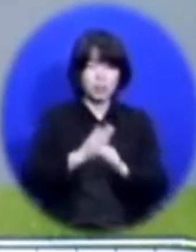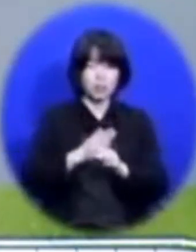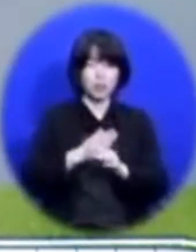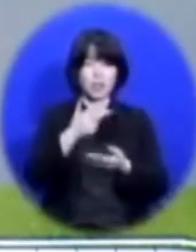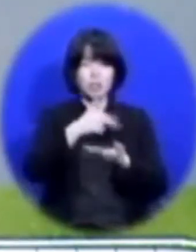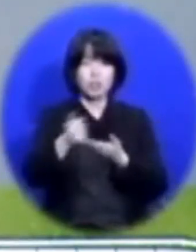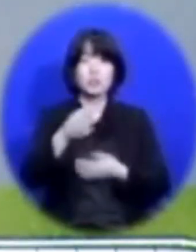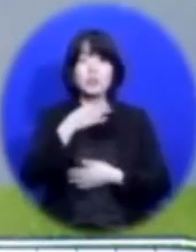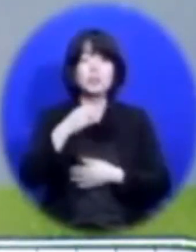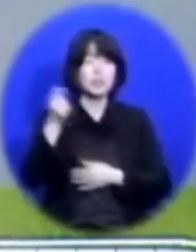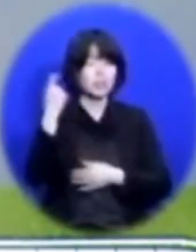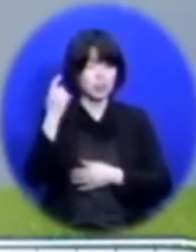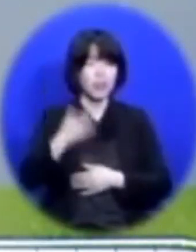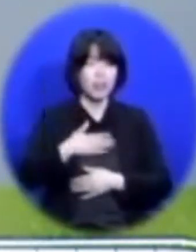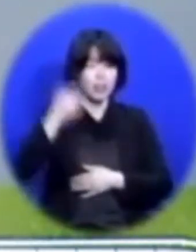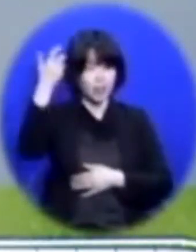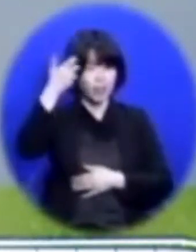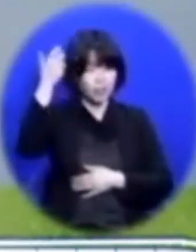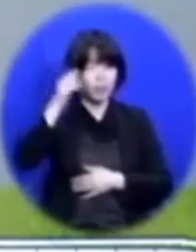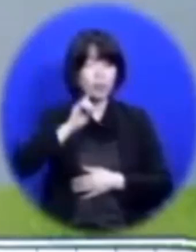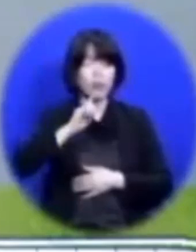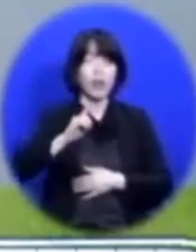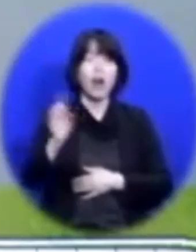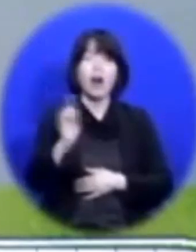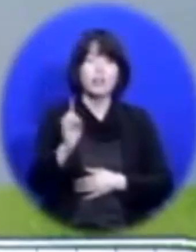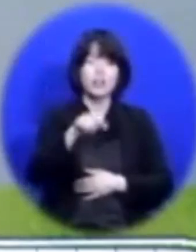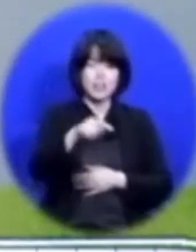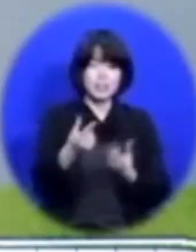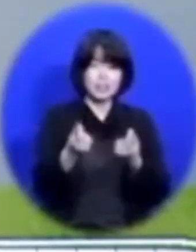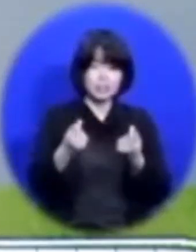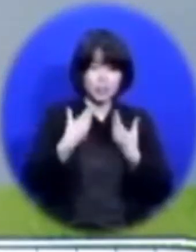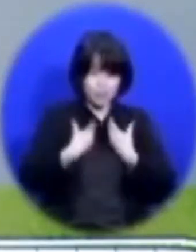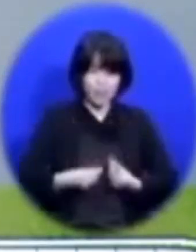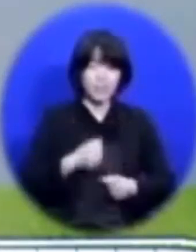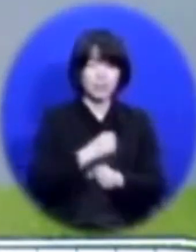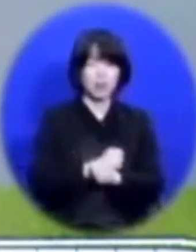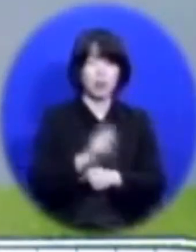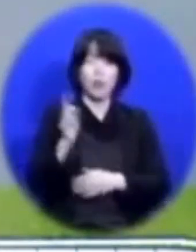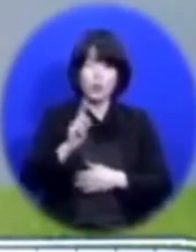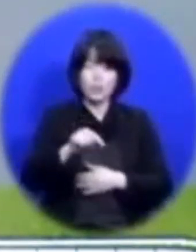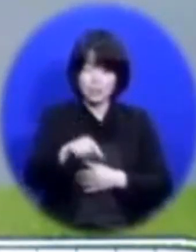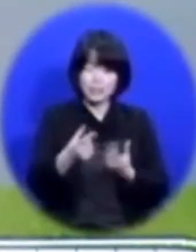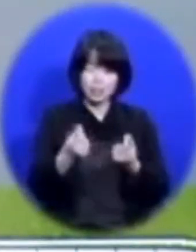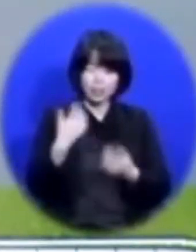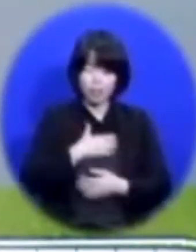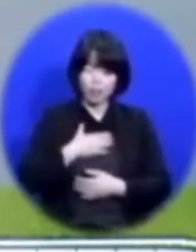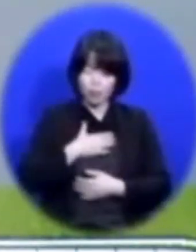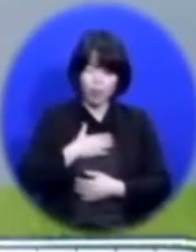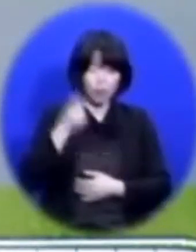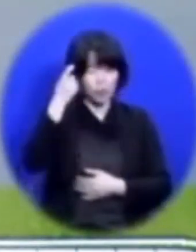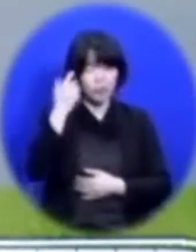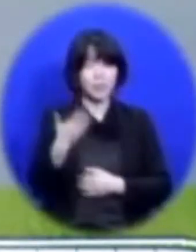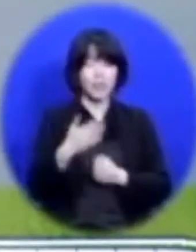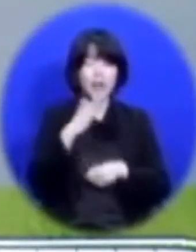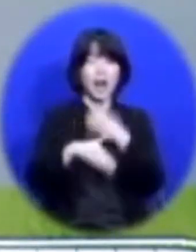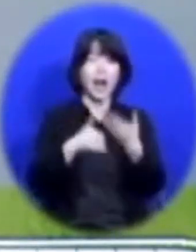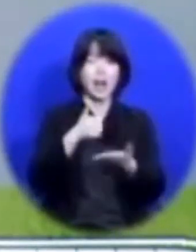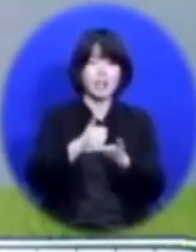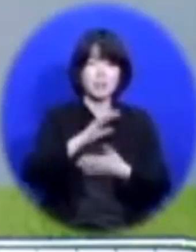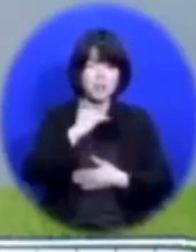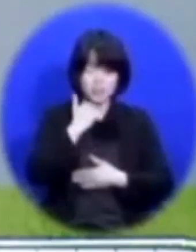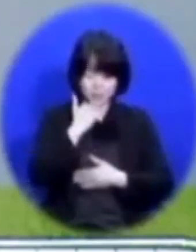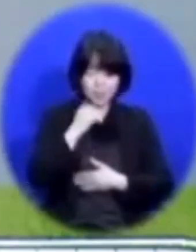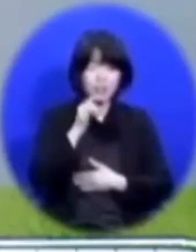절망속에서주님의음성을듣습니다." 내영혼아,너는어찌하여이토록낙심하며 괴로워하느냐?하나님